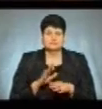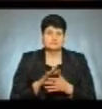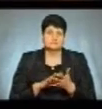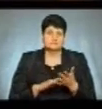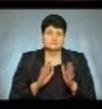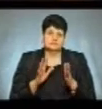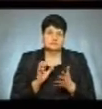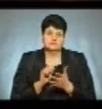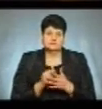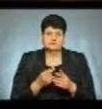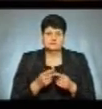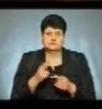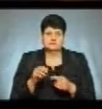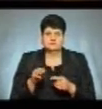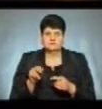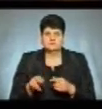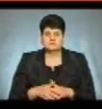подальшому займатися цим ДТП.